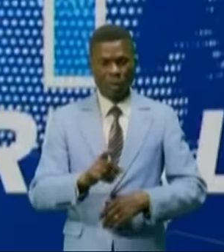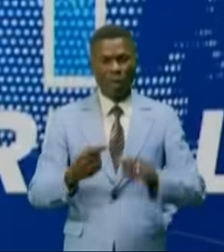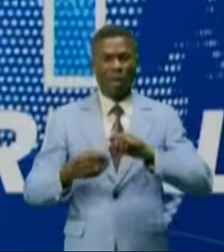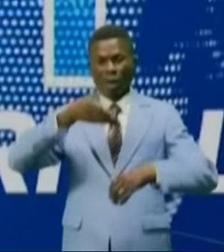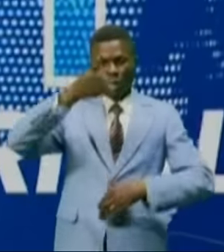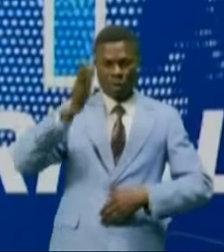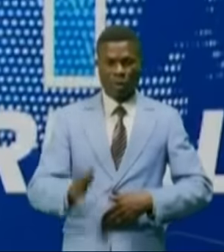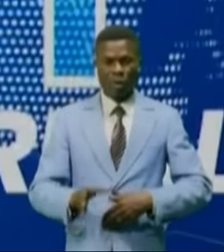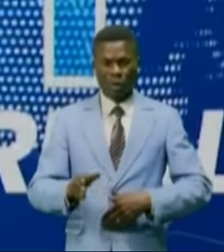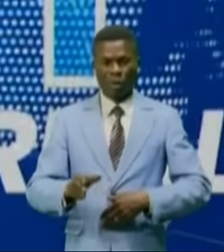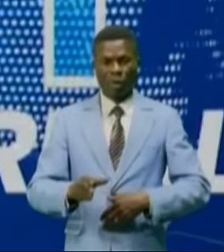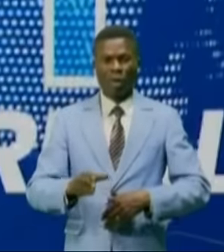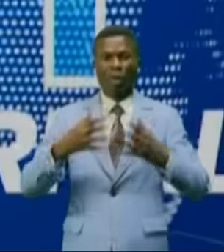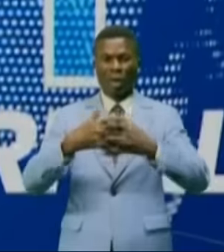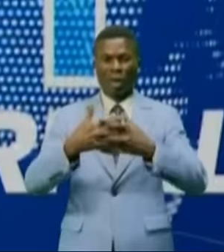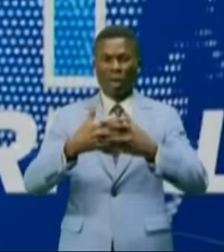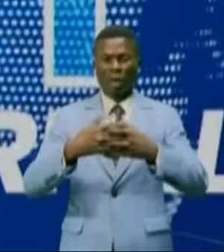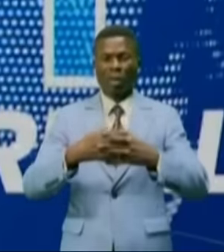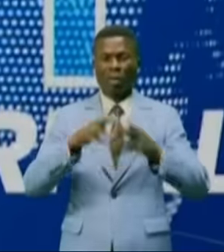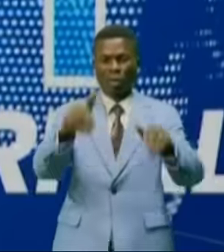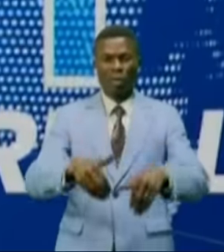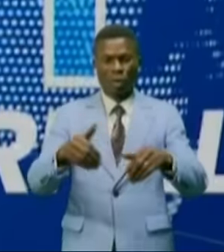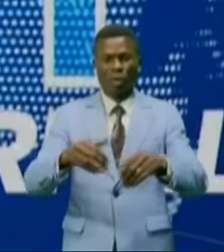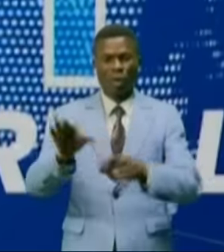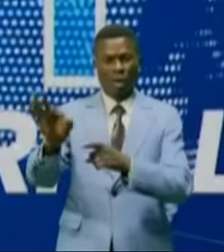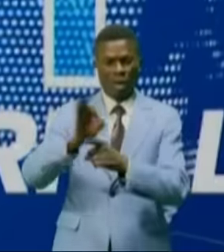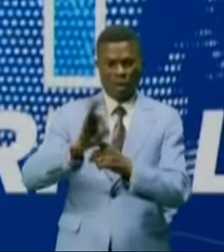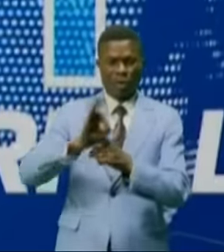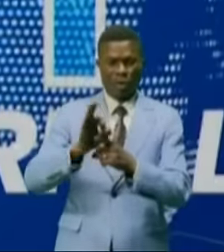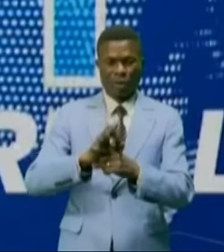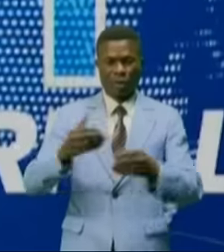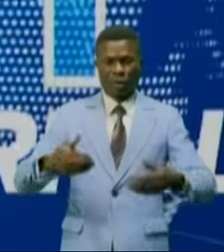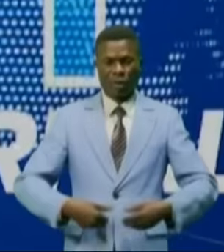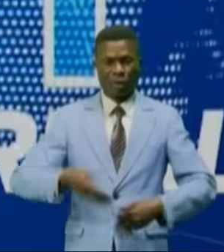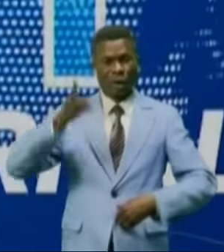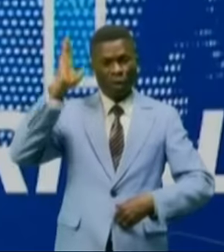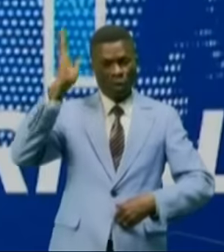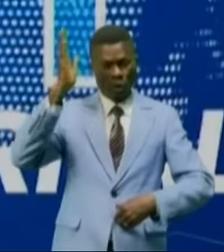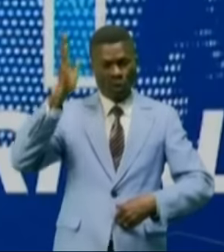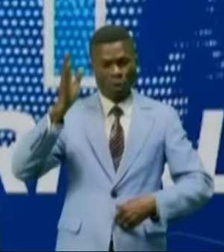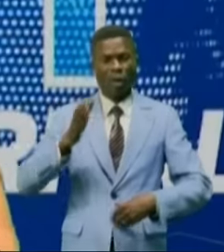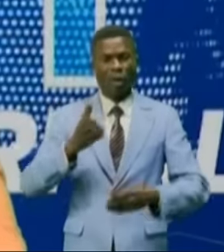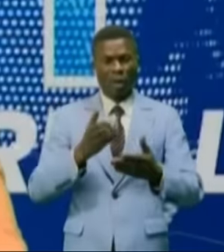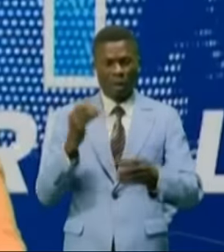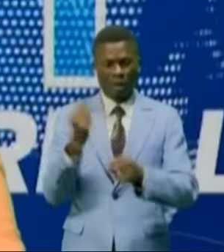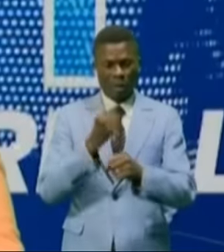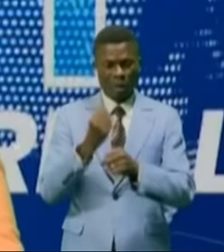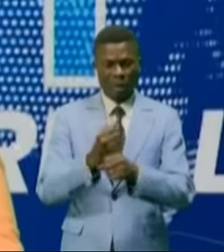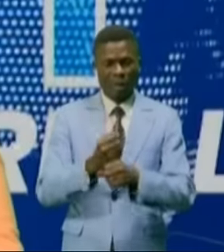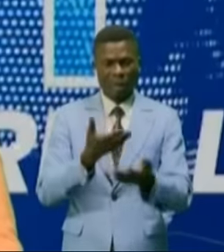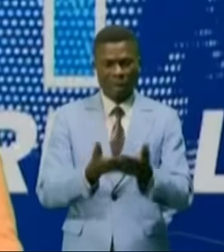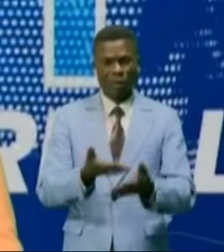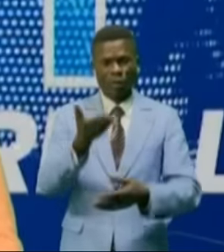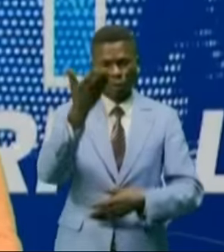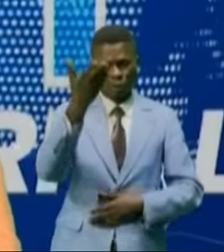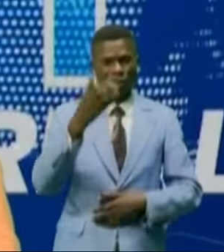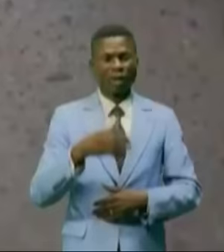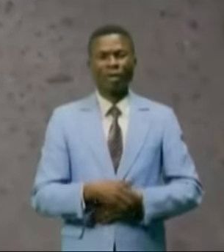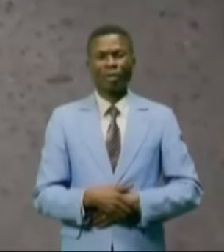spécialisée dans les gros engins agricoles pour la formation des jeunes inciviques dit Kuluna. Sandra Nyangi,